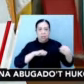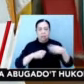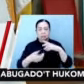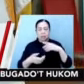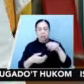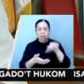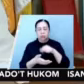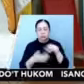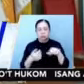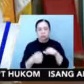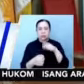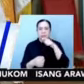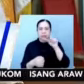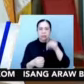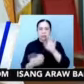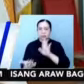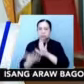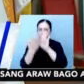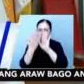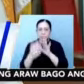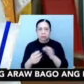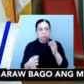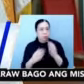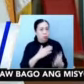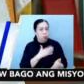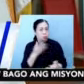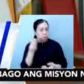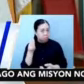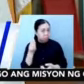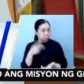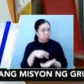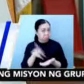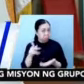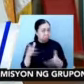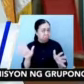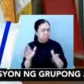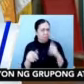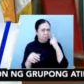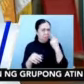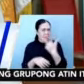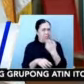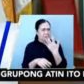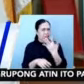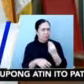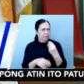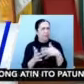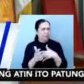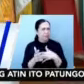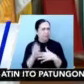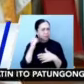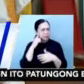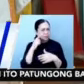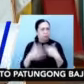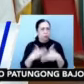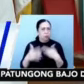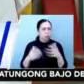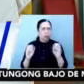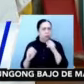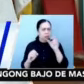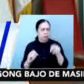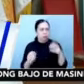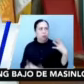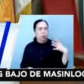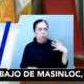non-appearance. So as long as you're willing to pay, I think it's 350,000 per process. Wala nga nang gagawin, mag-iintay ka na